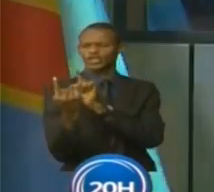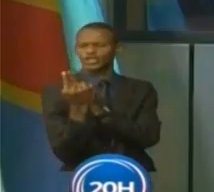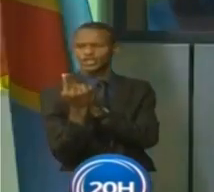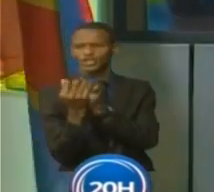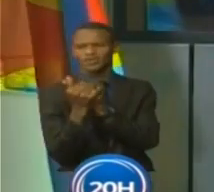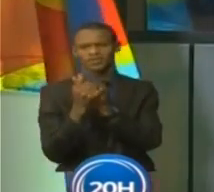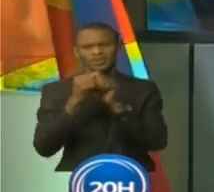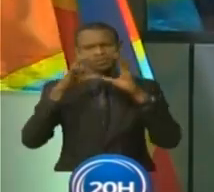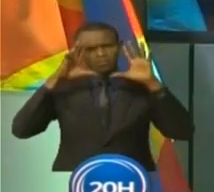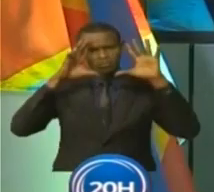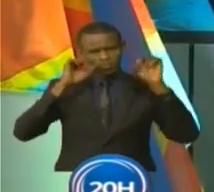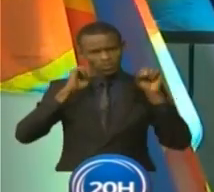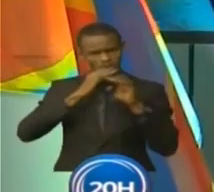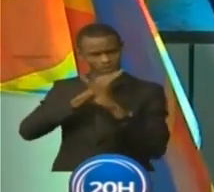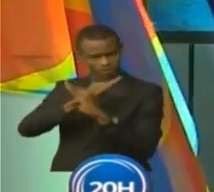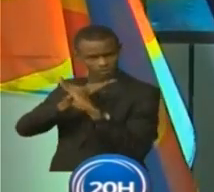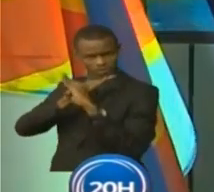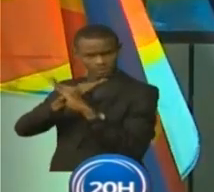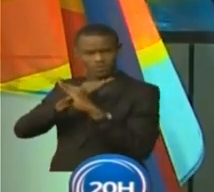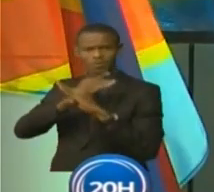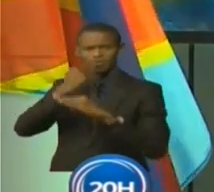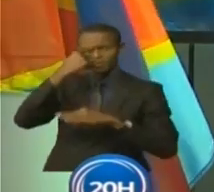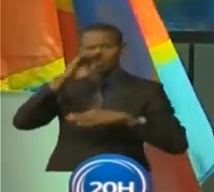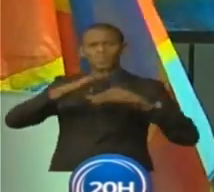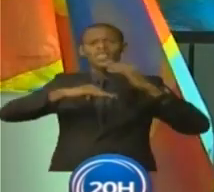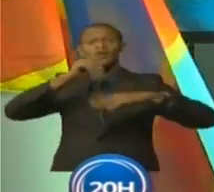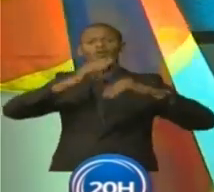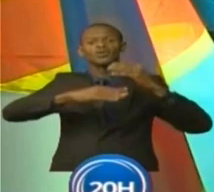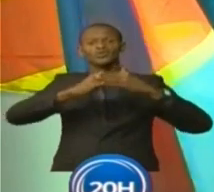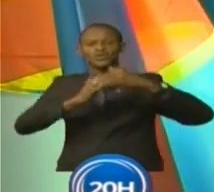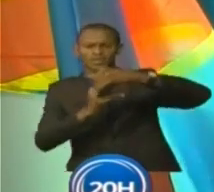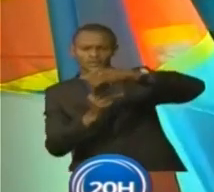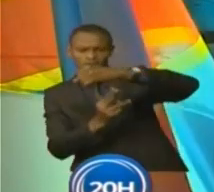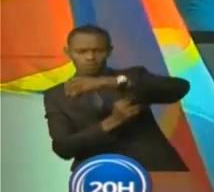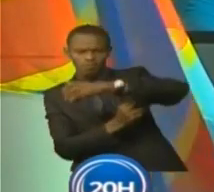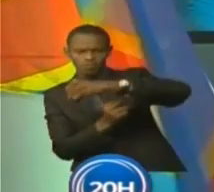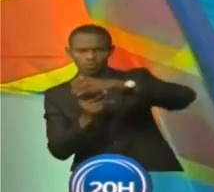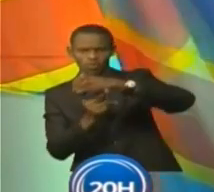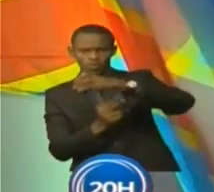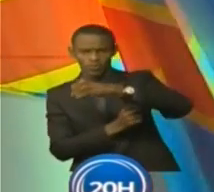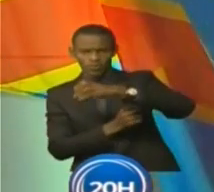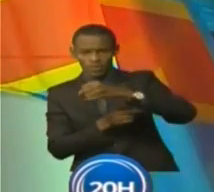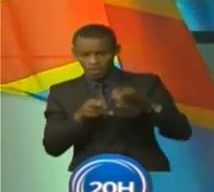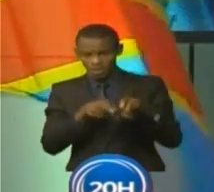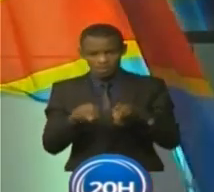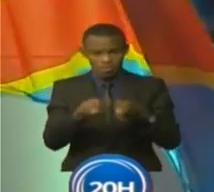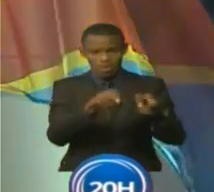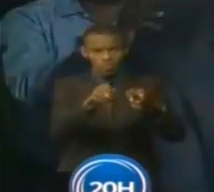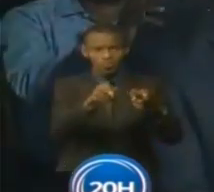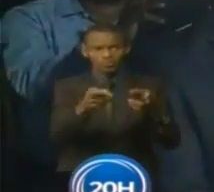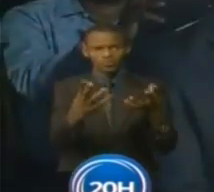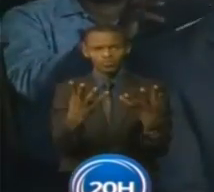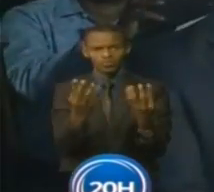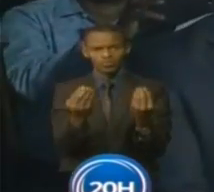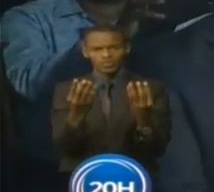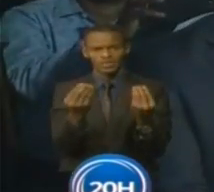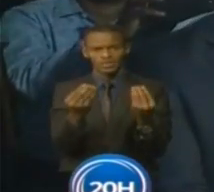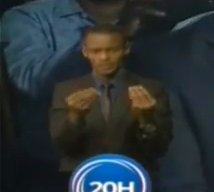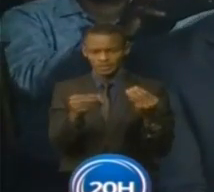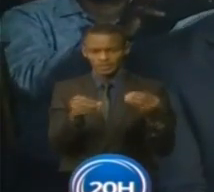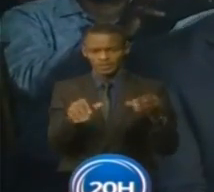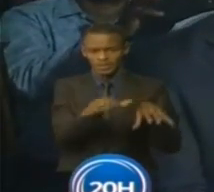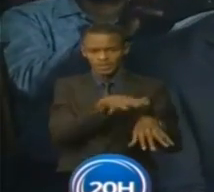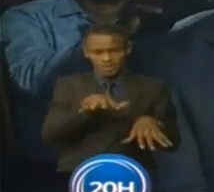ce sera aussi des routes, mais ce sera surtout des facilités pour les camionneurs et autres hommes d'affaires qui opèrent dans